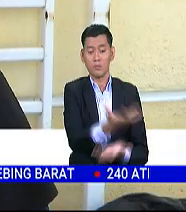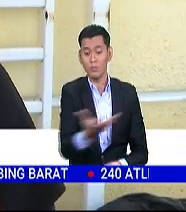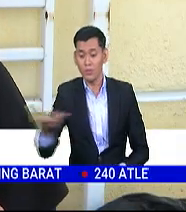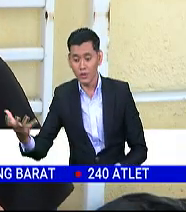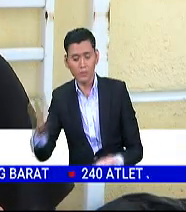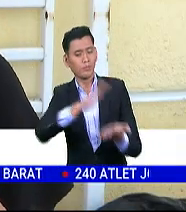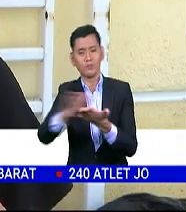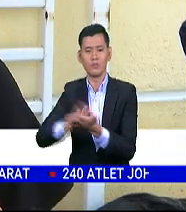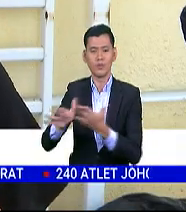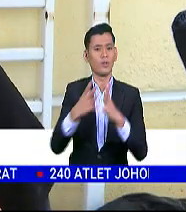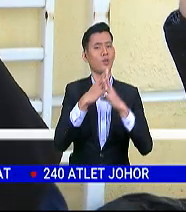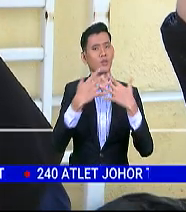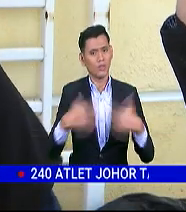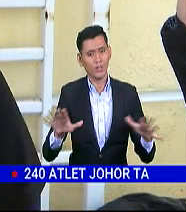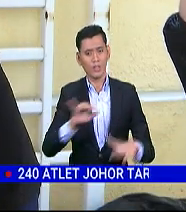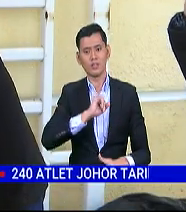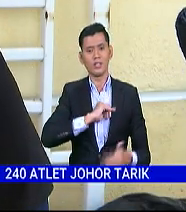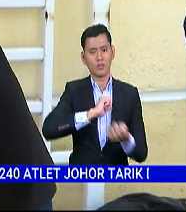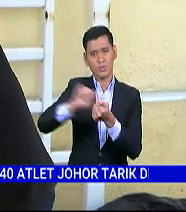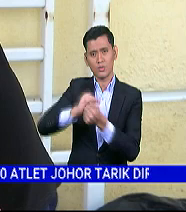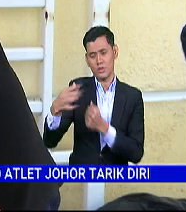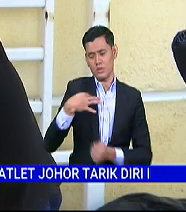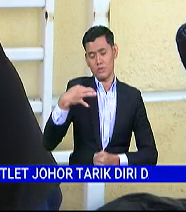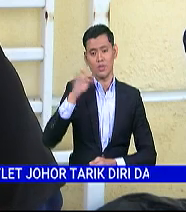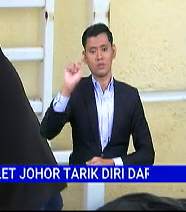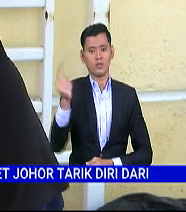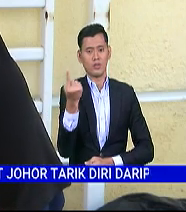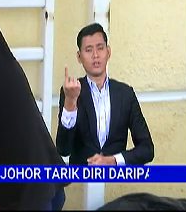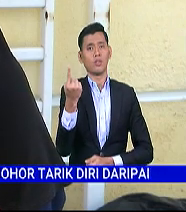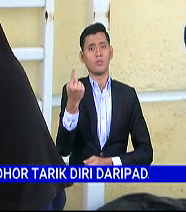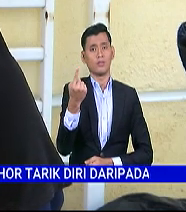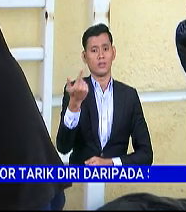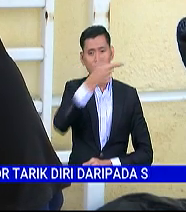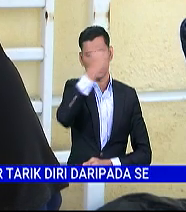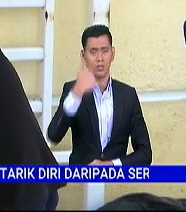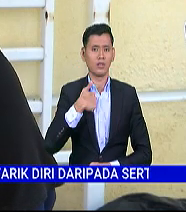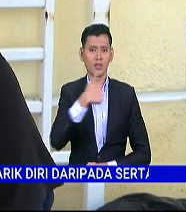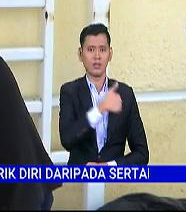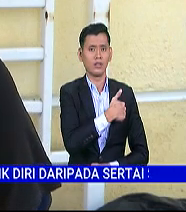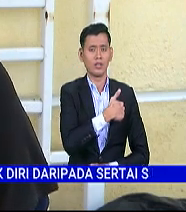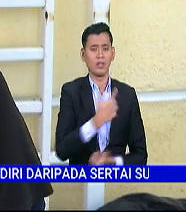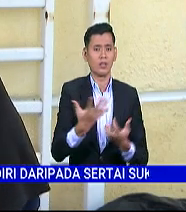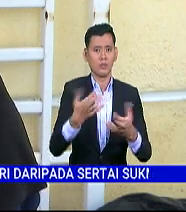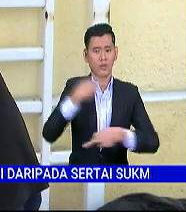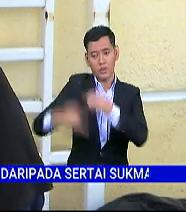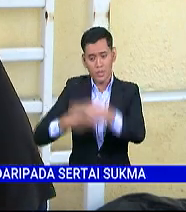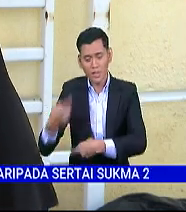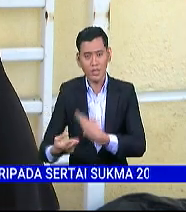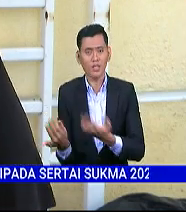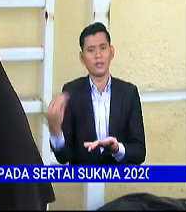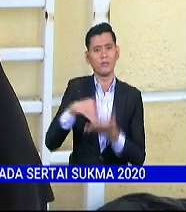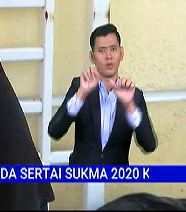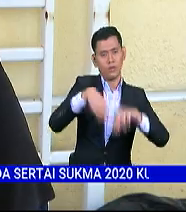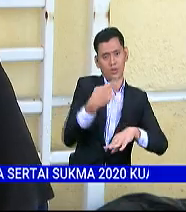settle diorang buat. Tinggal saya basuh-basuh baju je lah kan, barang-barang basah, sebab kita nak recycle balik mana yang boleh bagi terbakar, tak